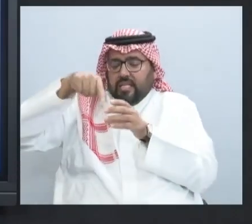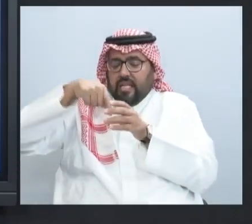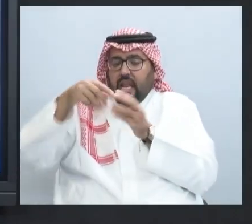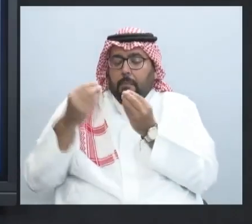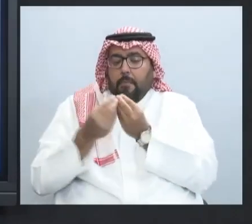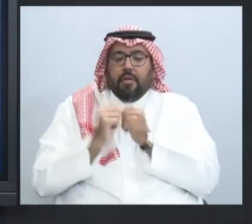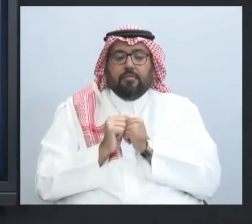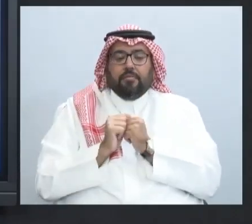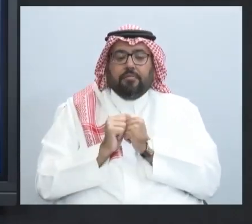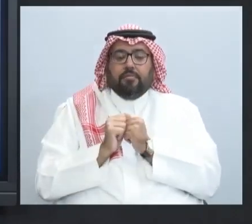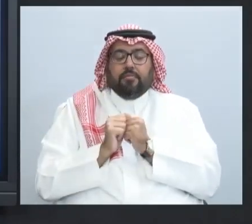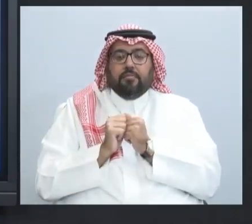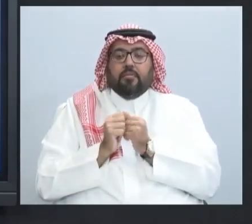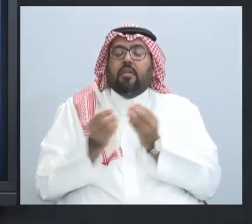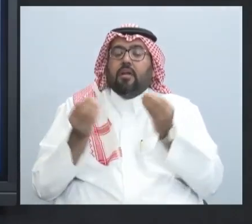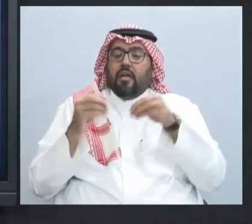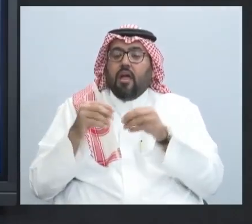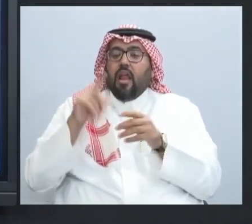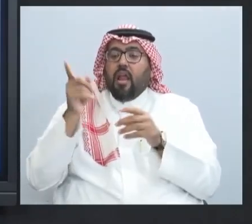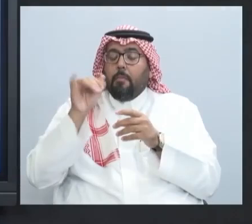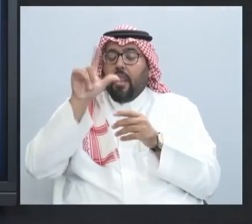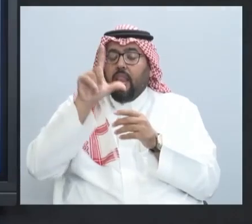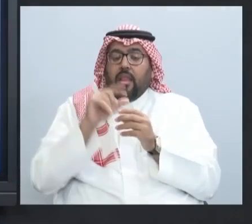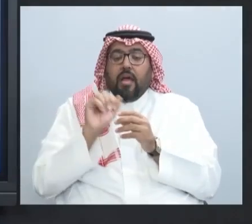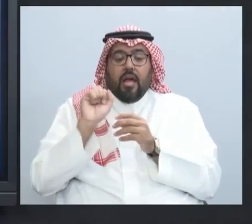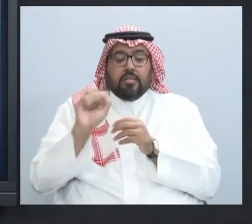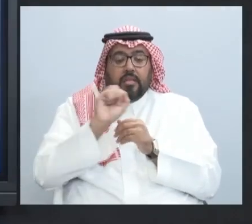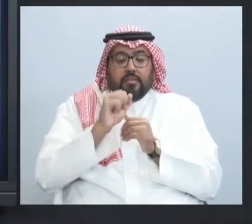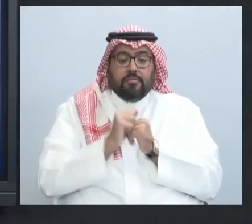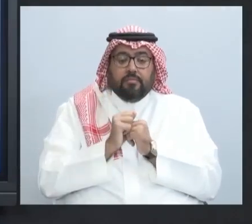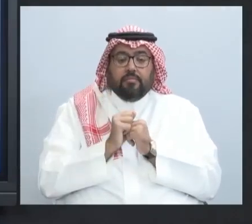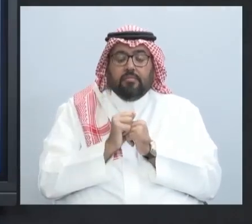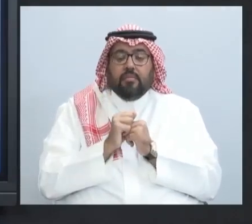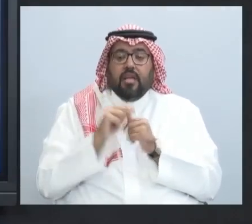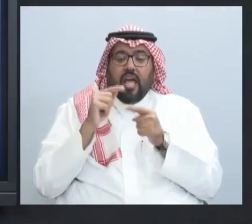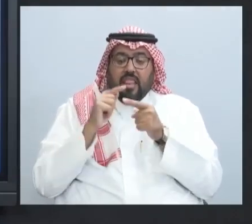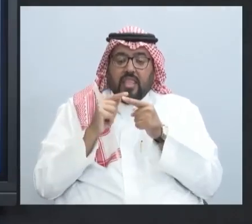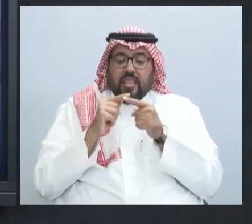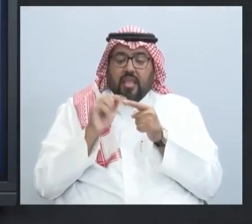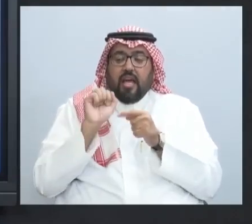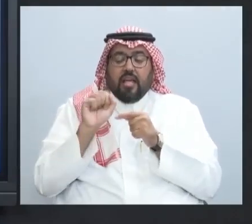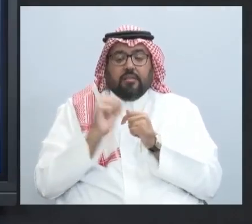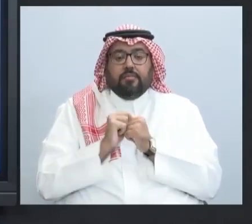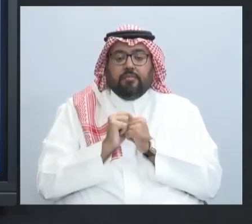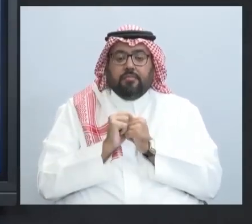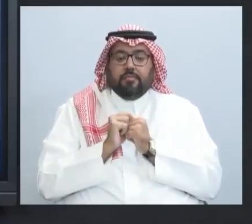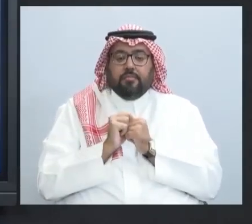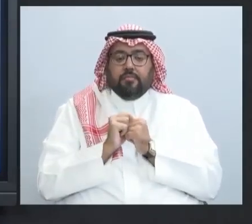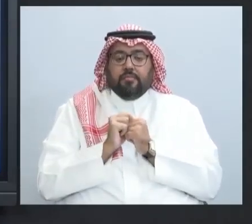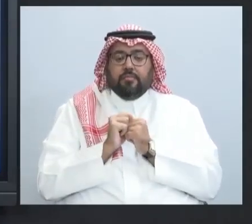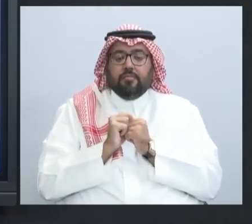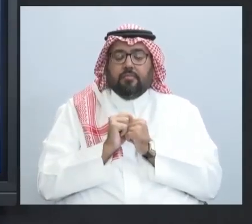ولكن لا يزال الرمل رملا بخواصه ولا يزال الحديد حديدا بخصائصه